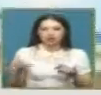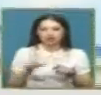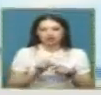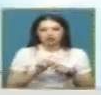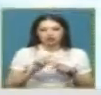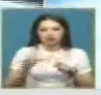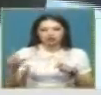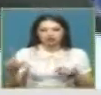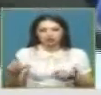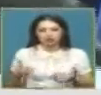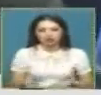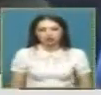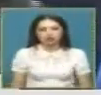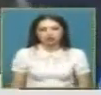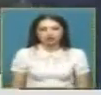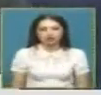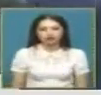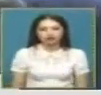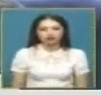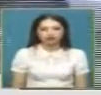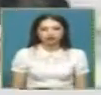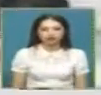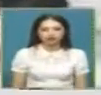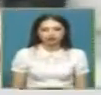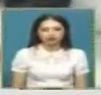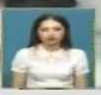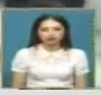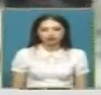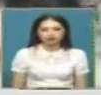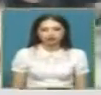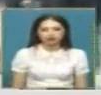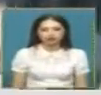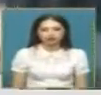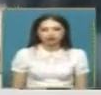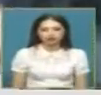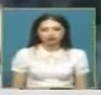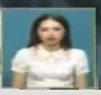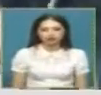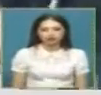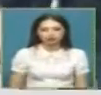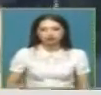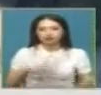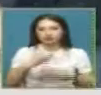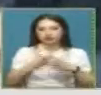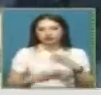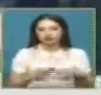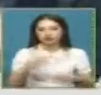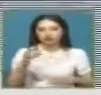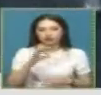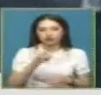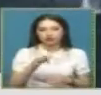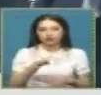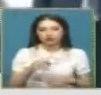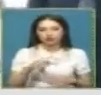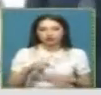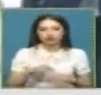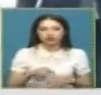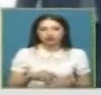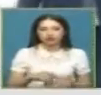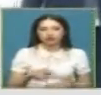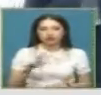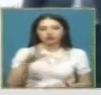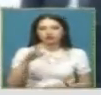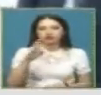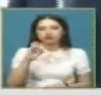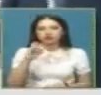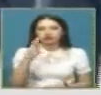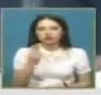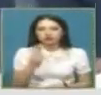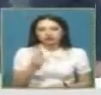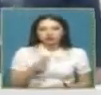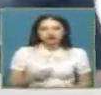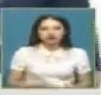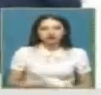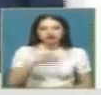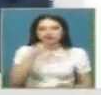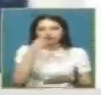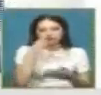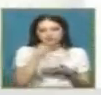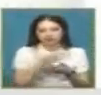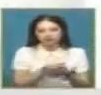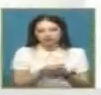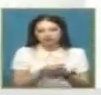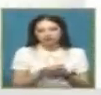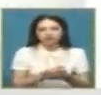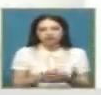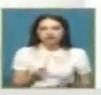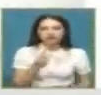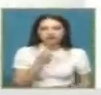ой түйді. Әлемнің ең күшті текетіресі жаһандану. Ол ұлттық сананы жою, ол ұлттық